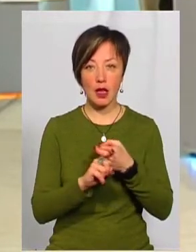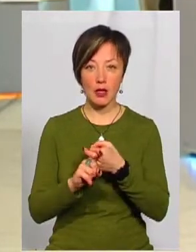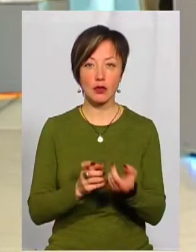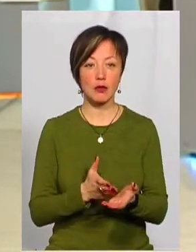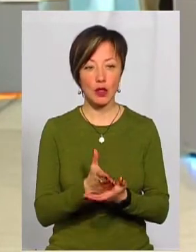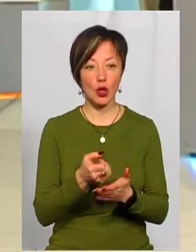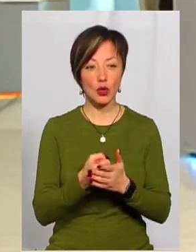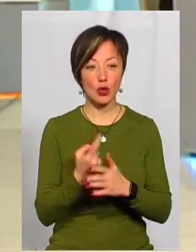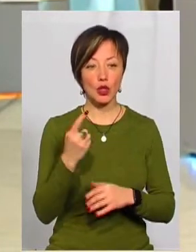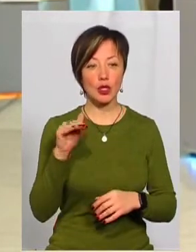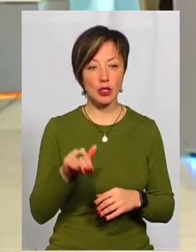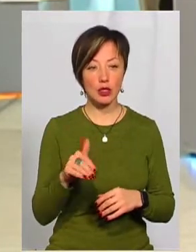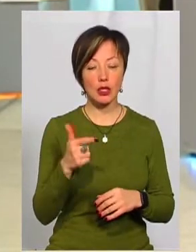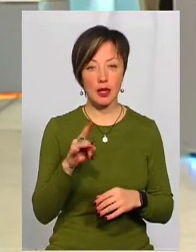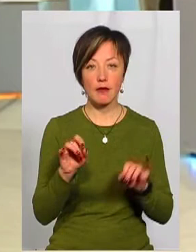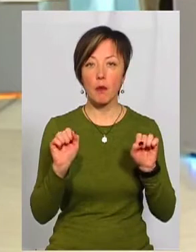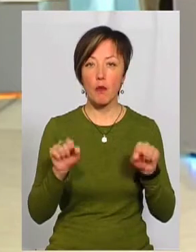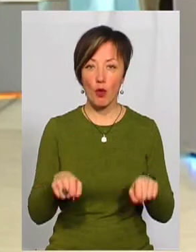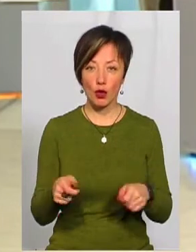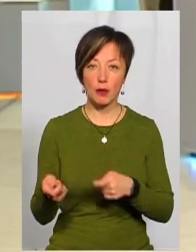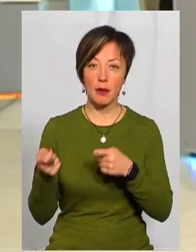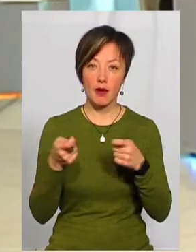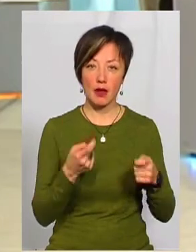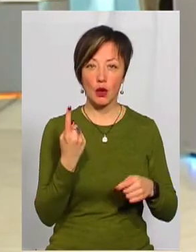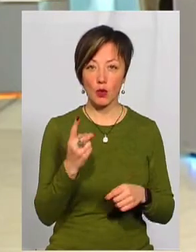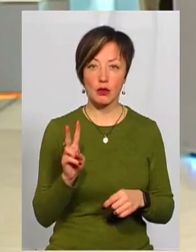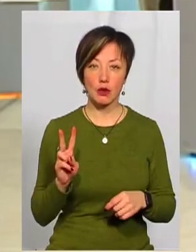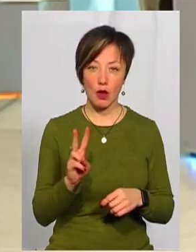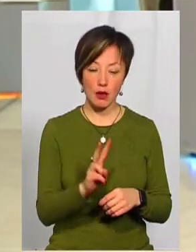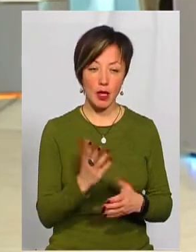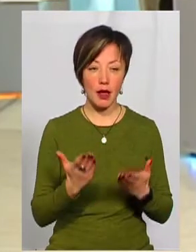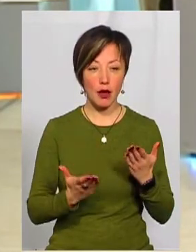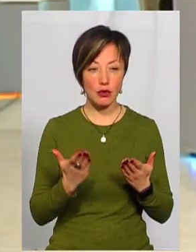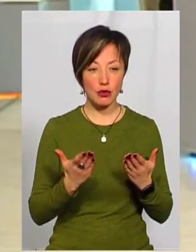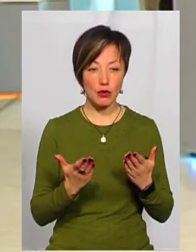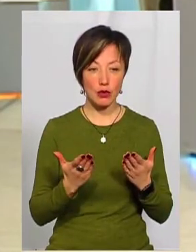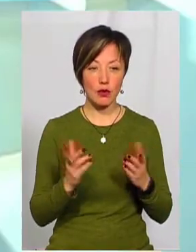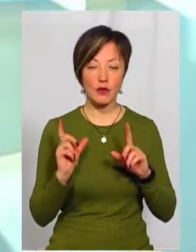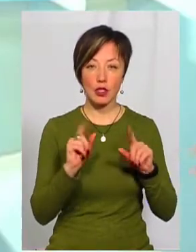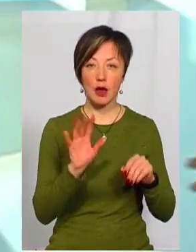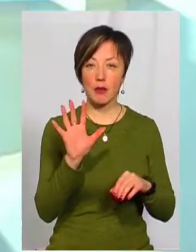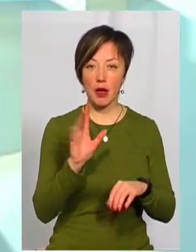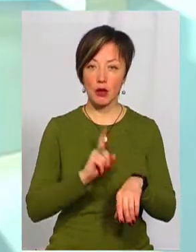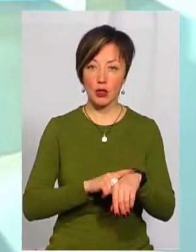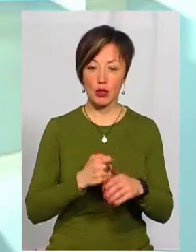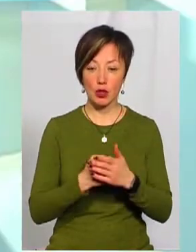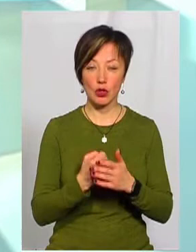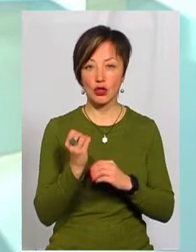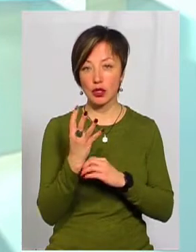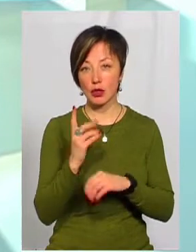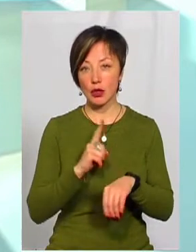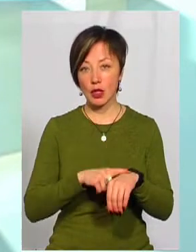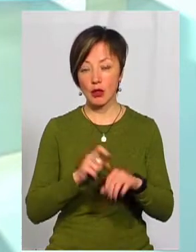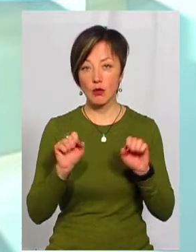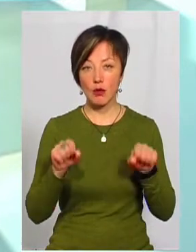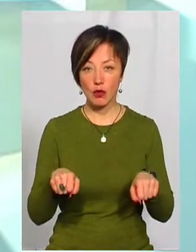маршрута, до 1000 гривень може привезти один тролейбус. Тобто, якщо він виїжджає там о 5 годині, до години 14,